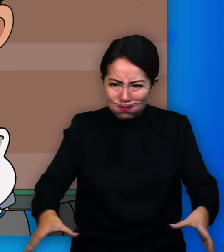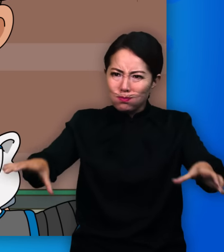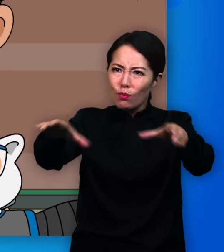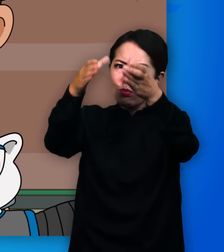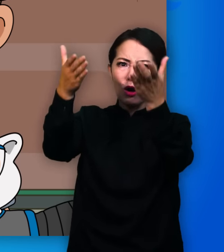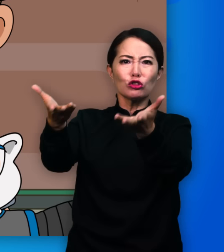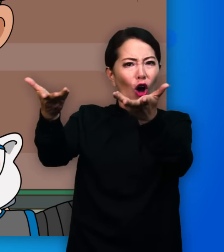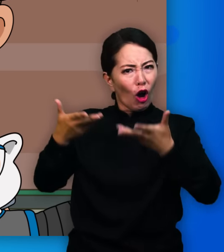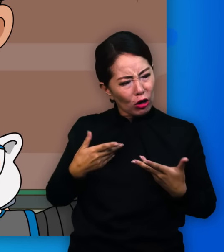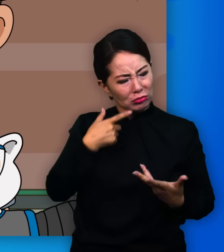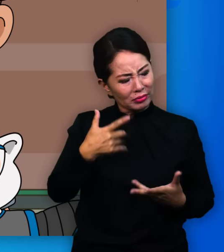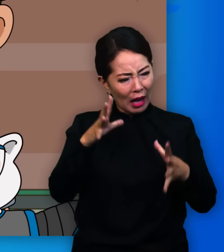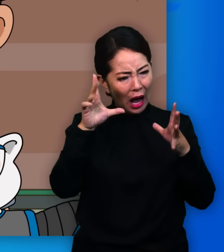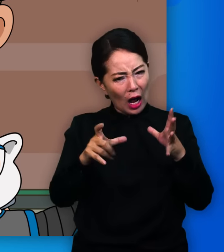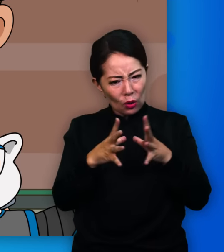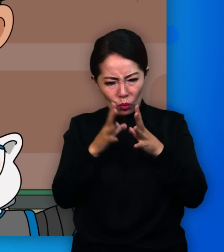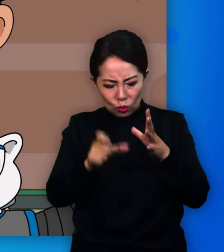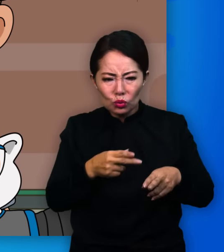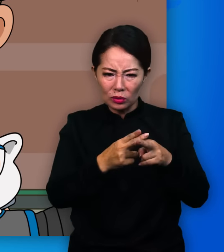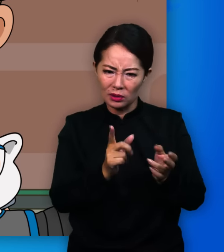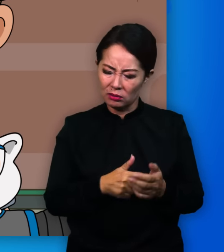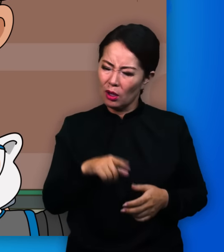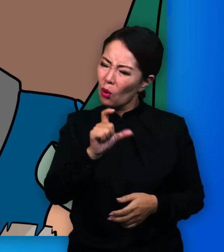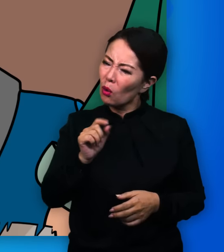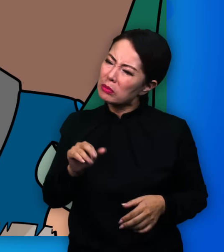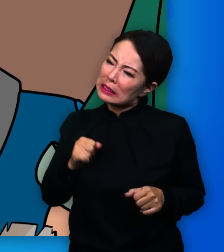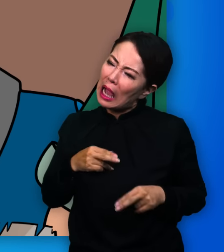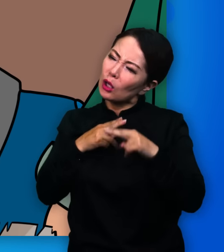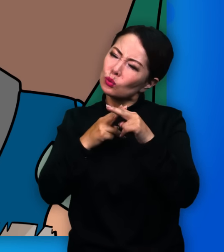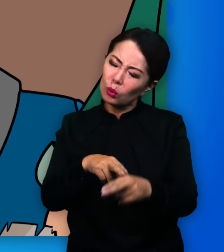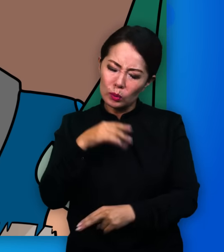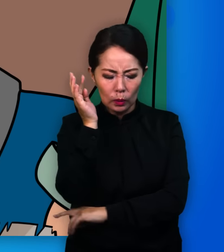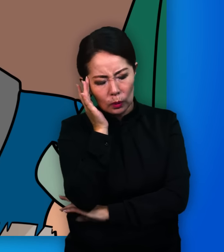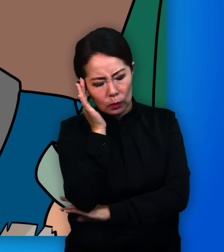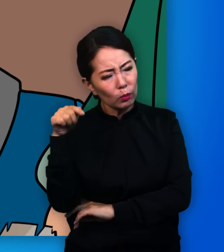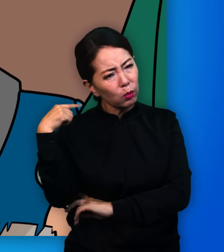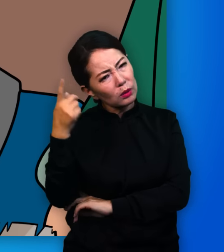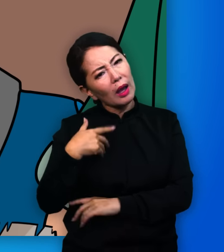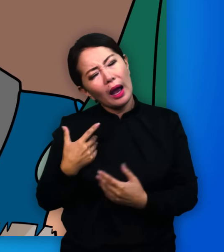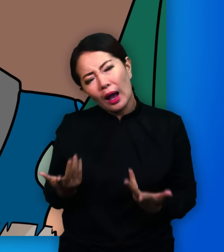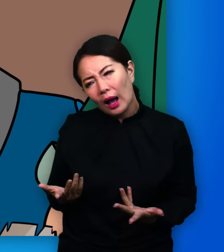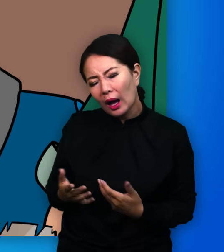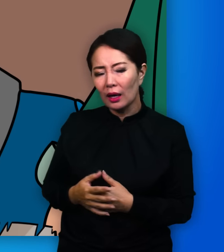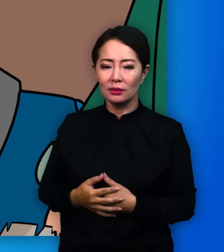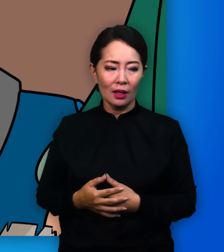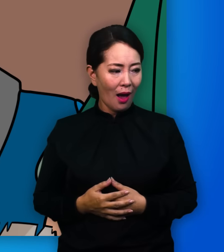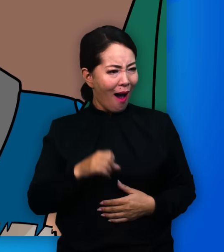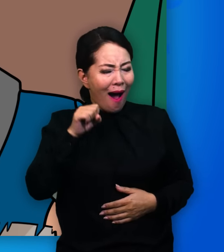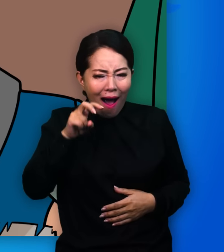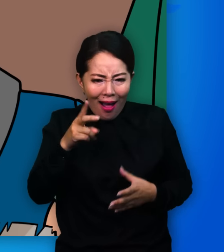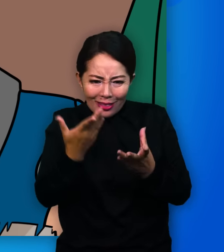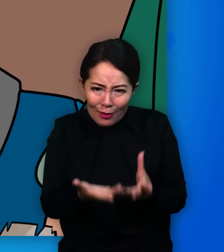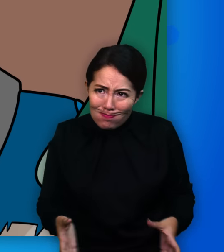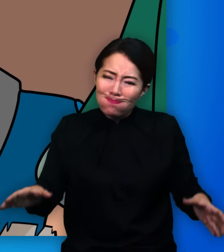Харин хүмүүсийг зүгээр бичээ тавьчихсан болов гэж бодсон чинь тэр хардаа хааны дардас байна лээ.